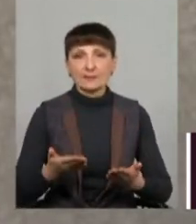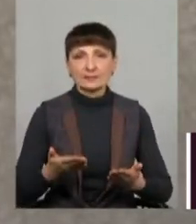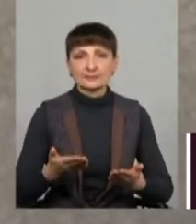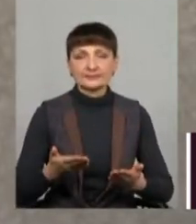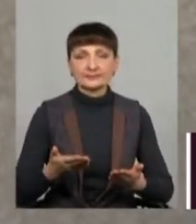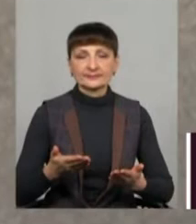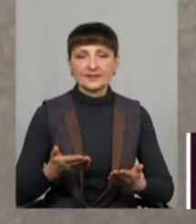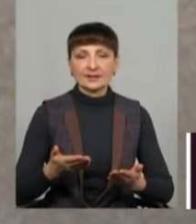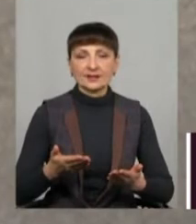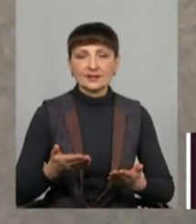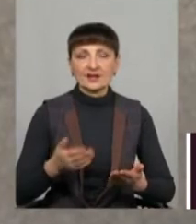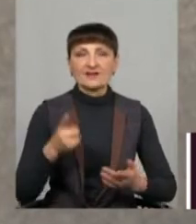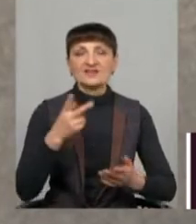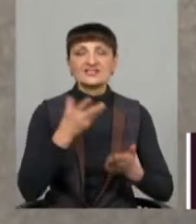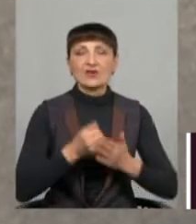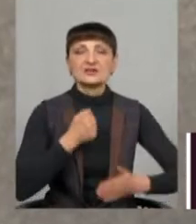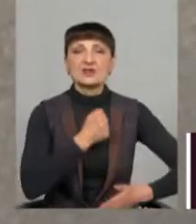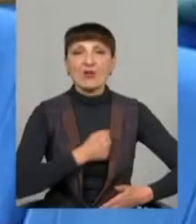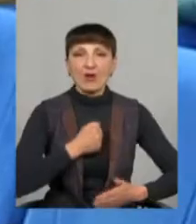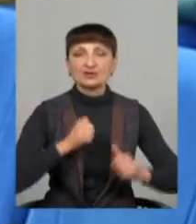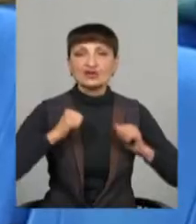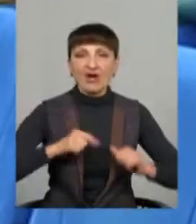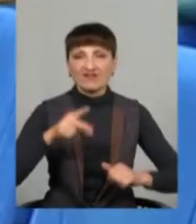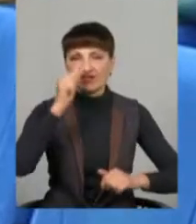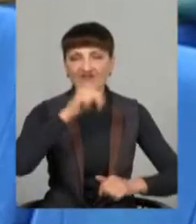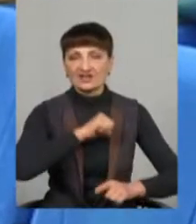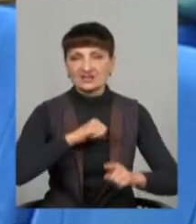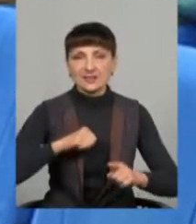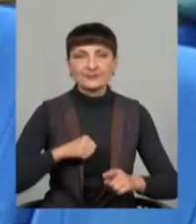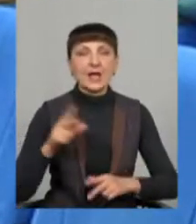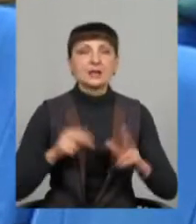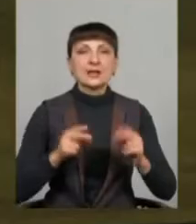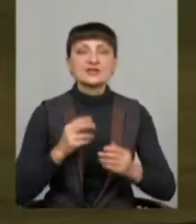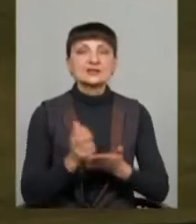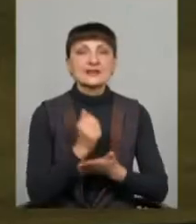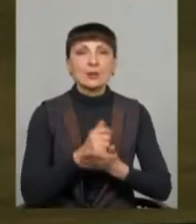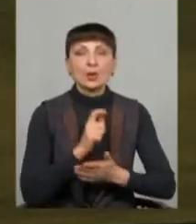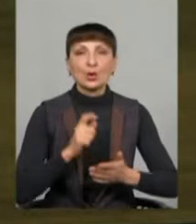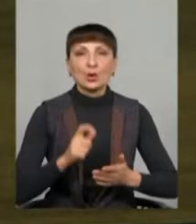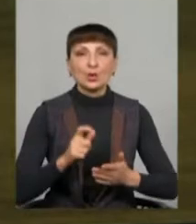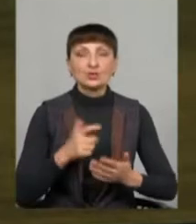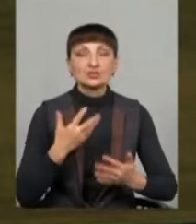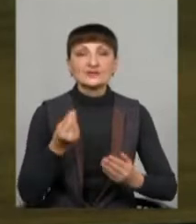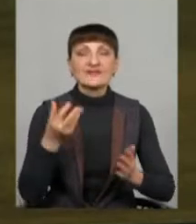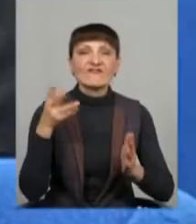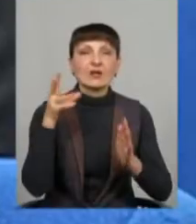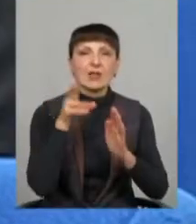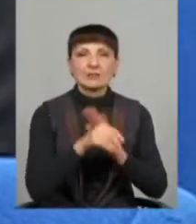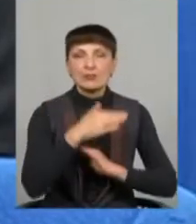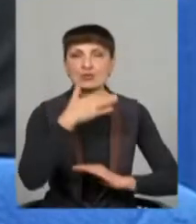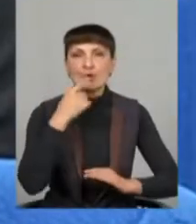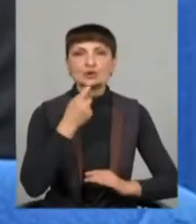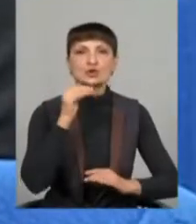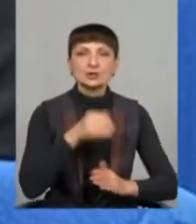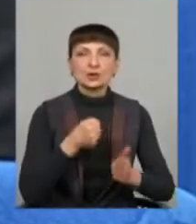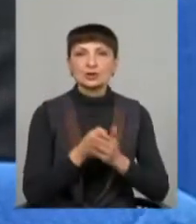А своей алчности и жадности виноваты вы сами. В надежде заработать потерпевшие безумно вкладывали в компанию от 100